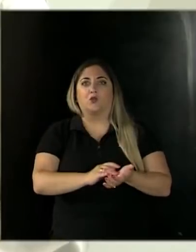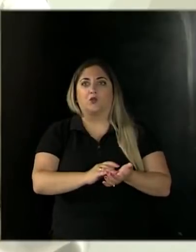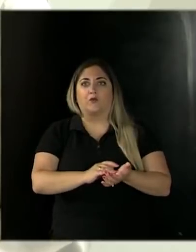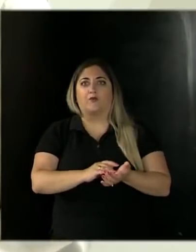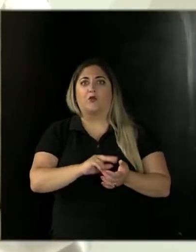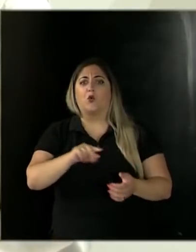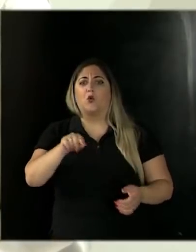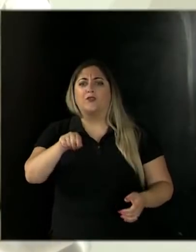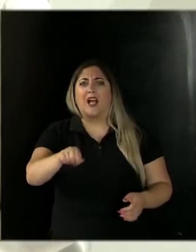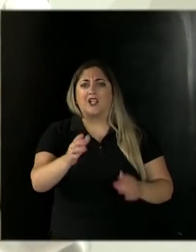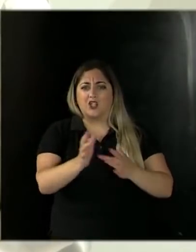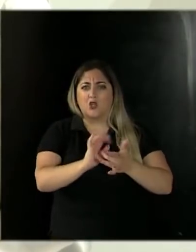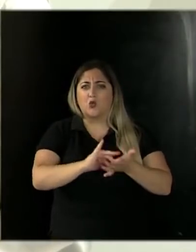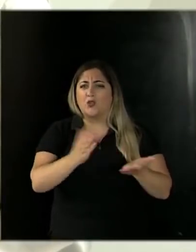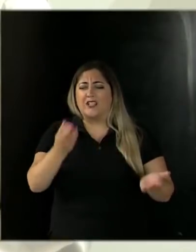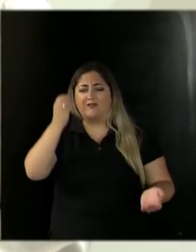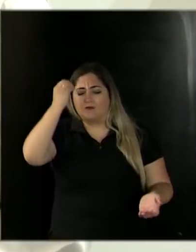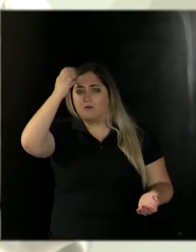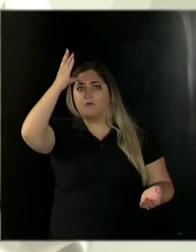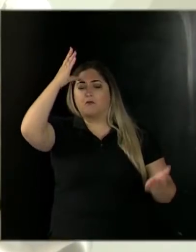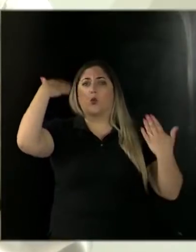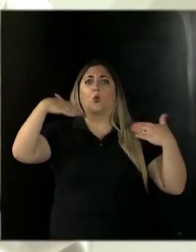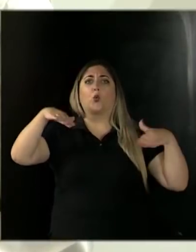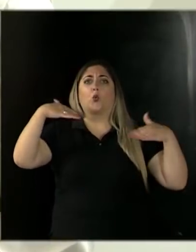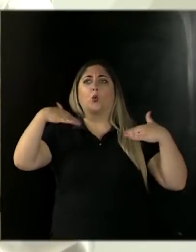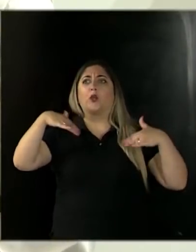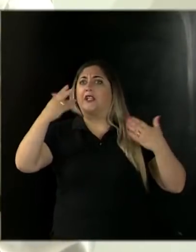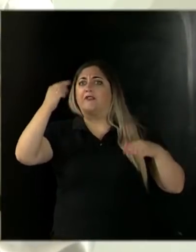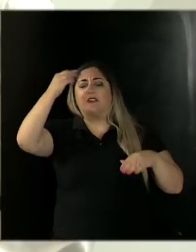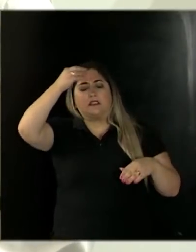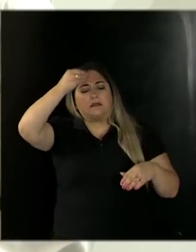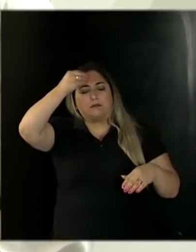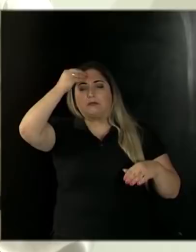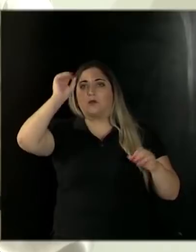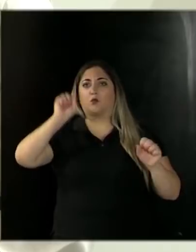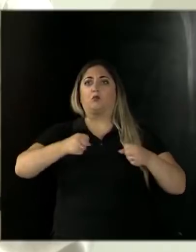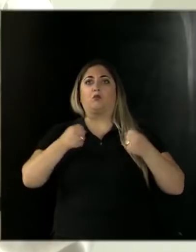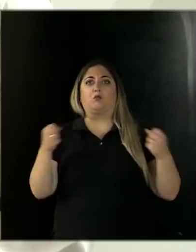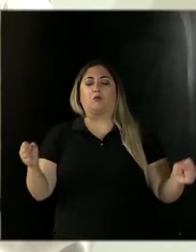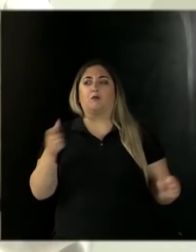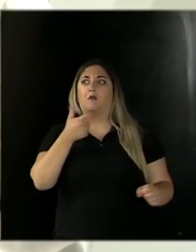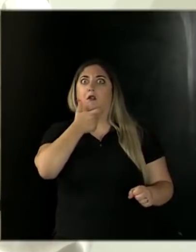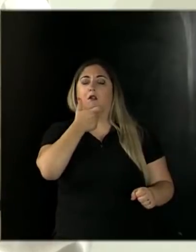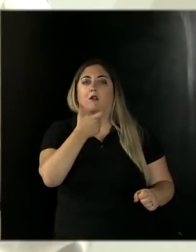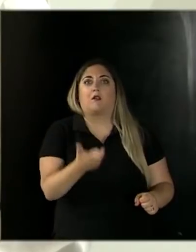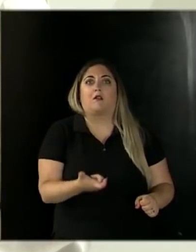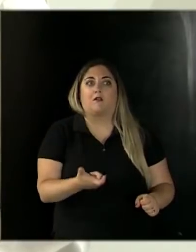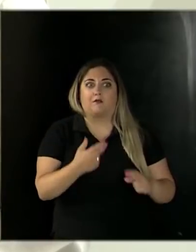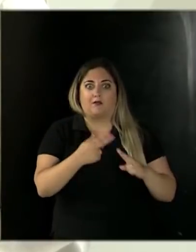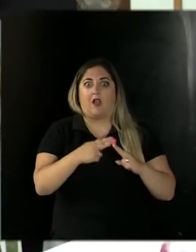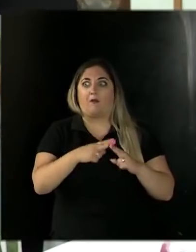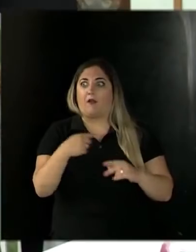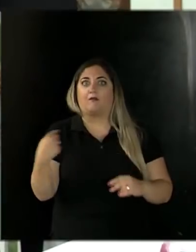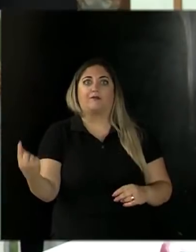dan l-erf li natalu biex saħansitra qegħdin isiru dawn l-eġubiet kbar b'idejh.